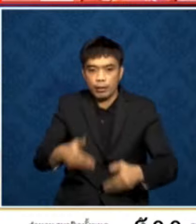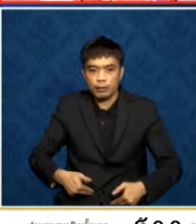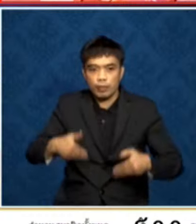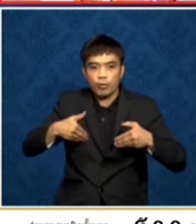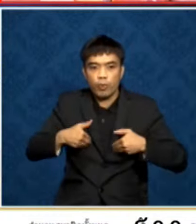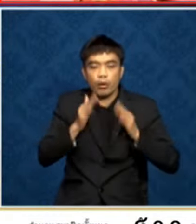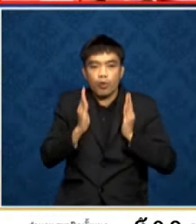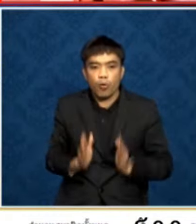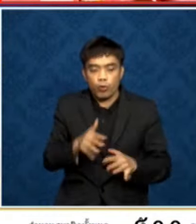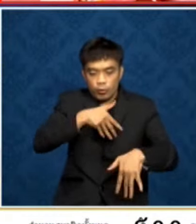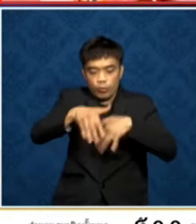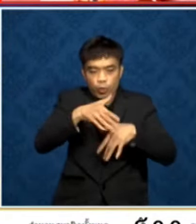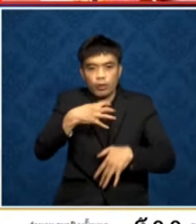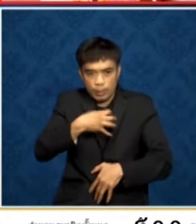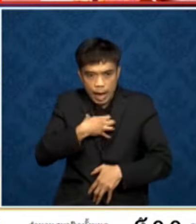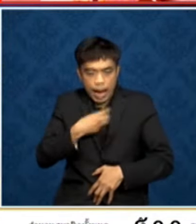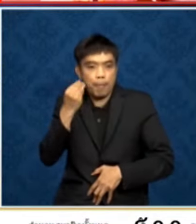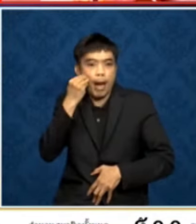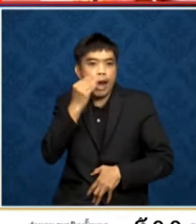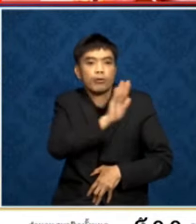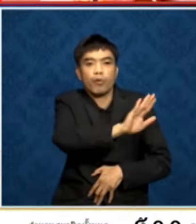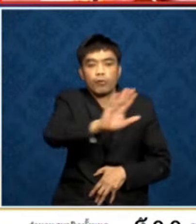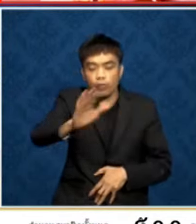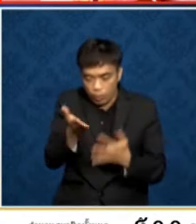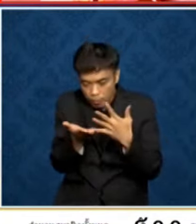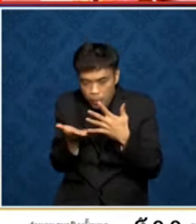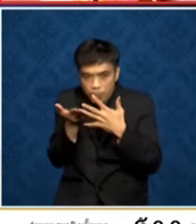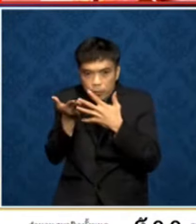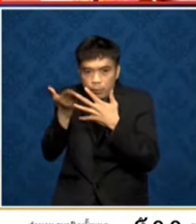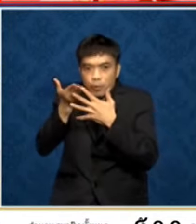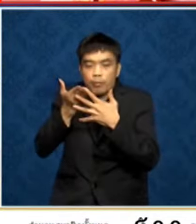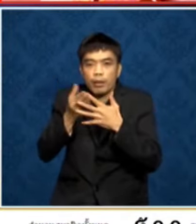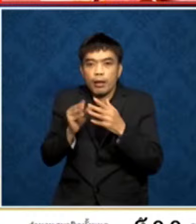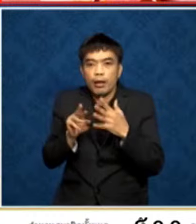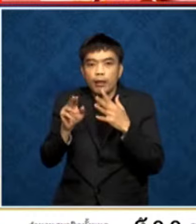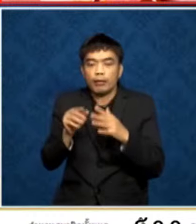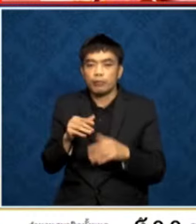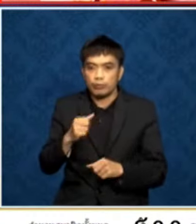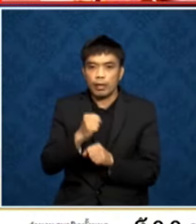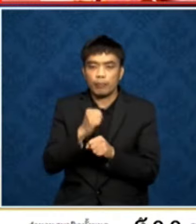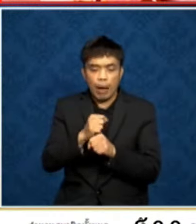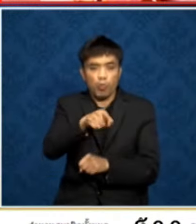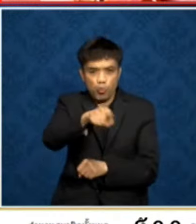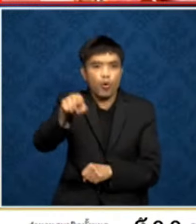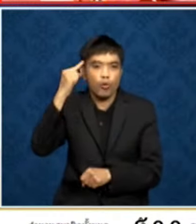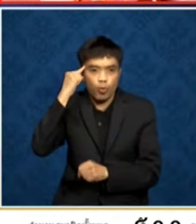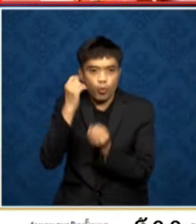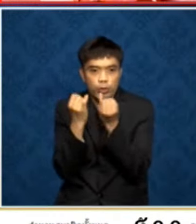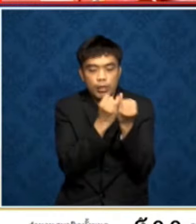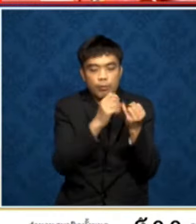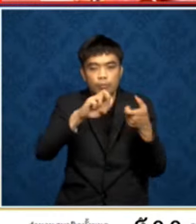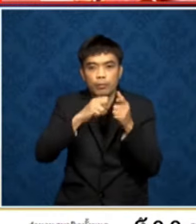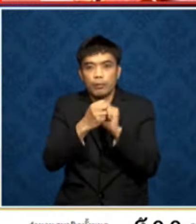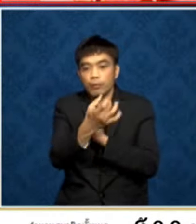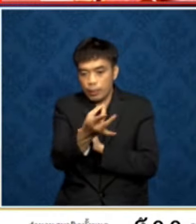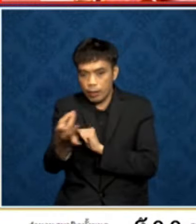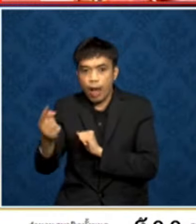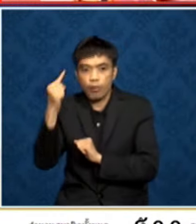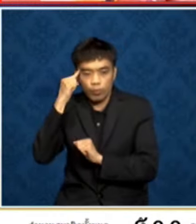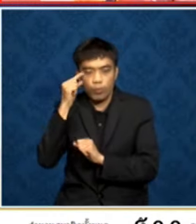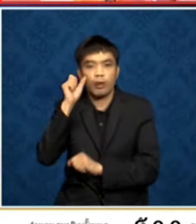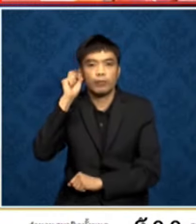ของคนในพื้นที่พวกเขาเหล่านี้ละค่ะที่จะรู้ปัญหาในพื้นที่ดีที่สุดทักษะเหล่า